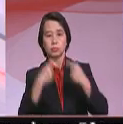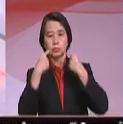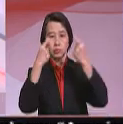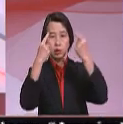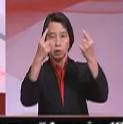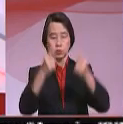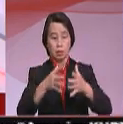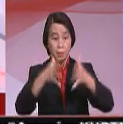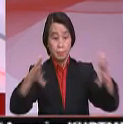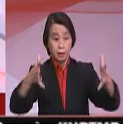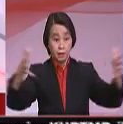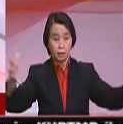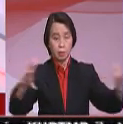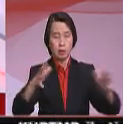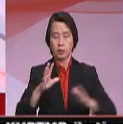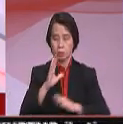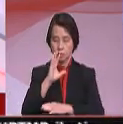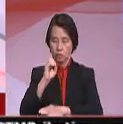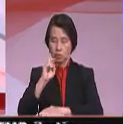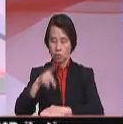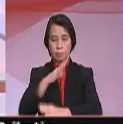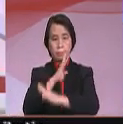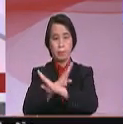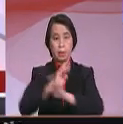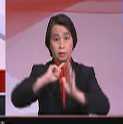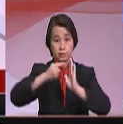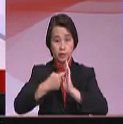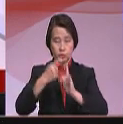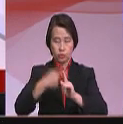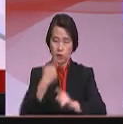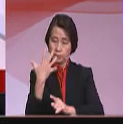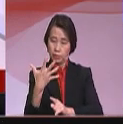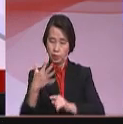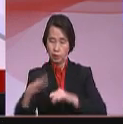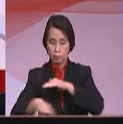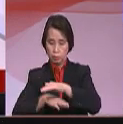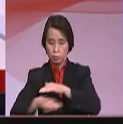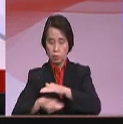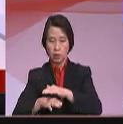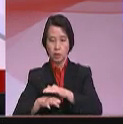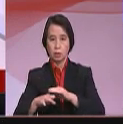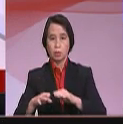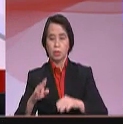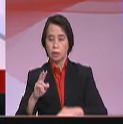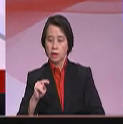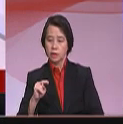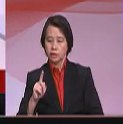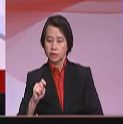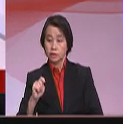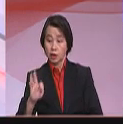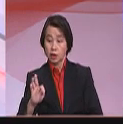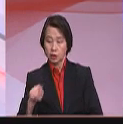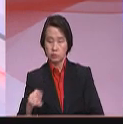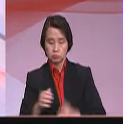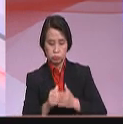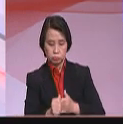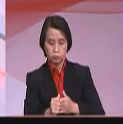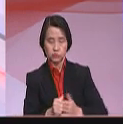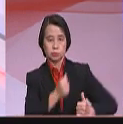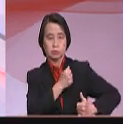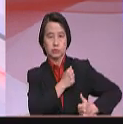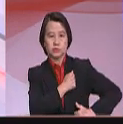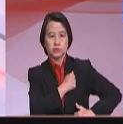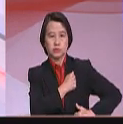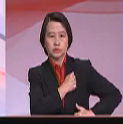operasi besar-besaran sejak Op Benteng diaktifkan Mei lalu di bawah pasukan petugas kebangsaan NTF itu diterajui Angkatan